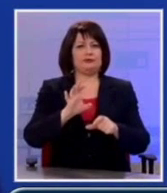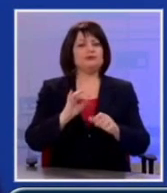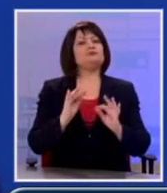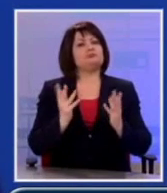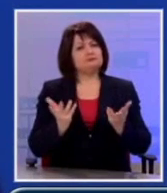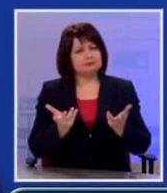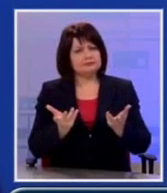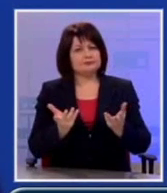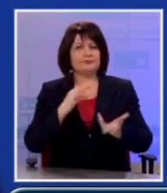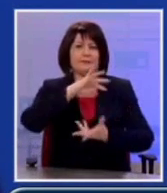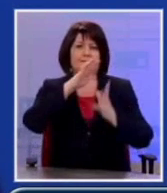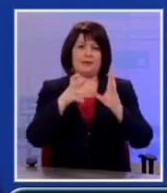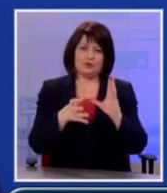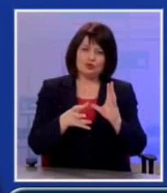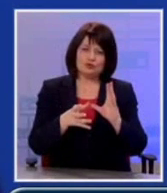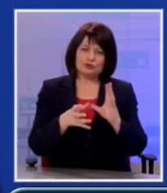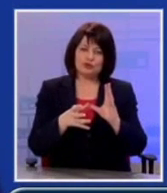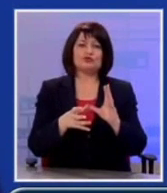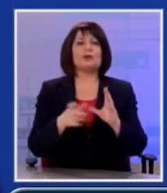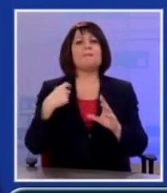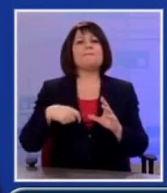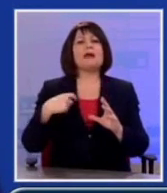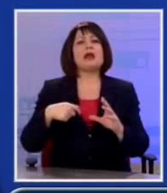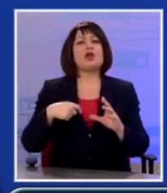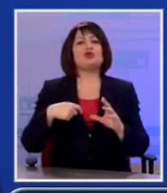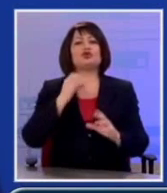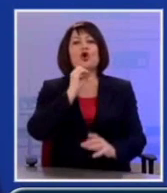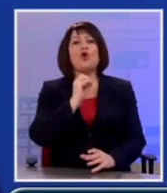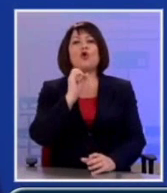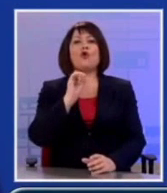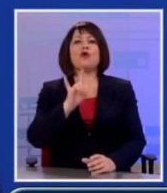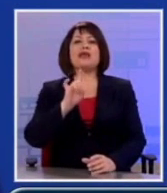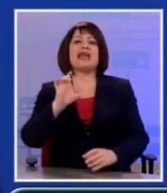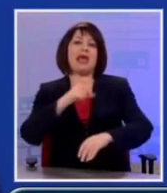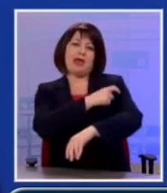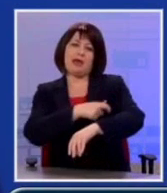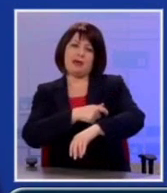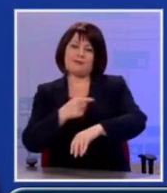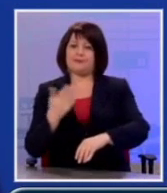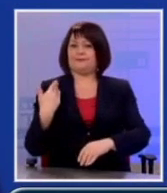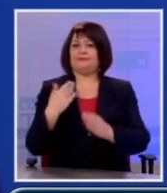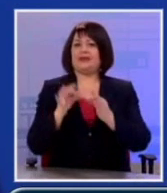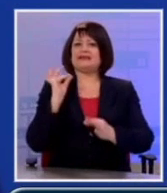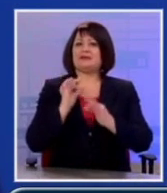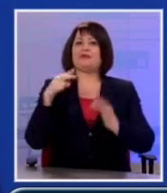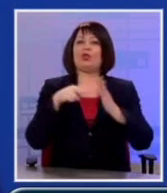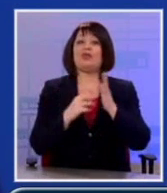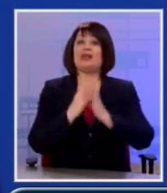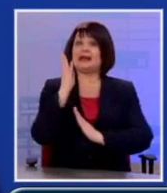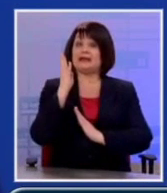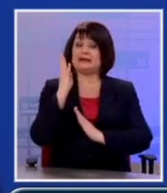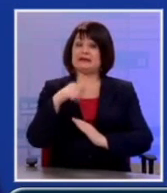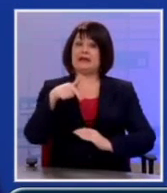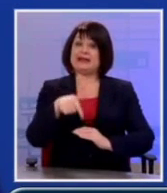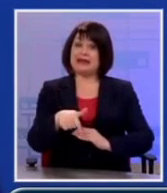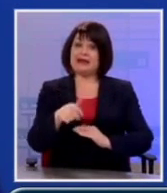και παγκόσμιους. Είναι μέλος του ΟΗΕ που ήδη το Σεπτέμβριο του 2014 η Γενική